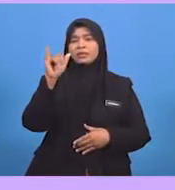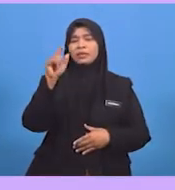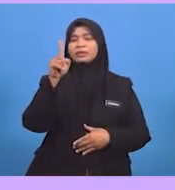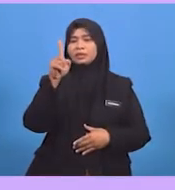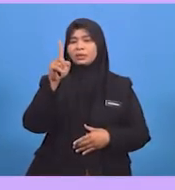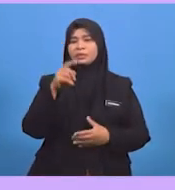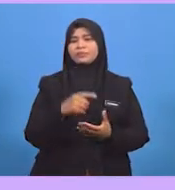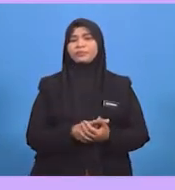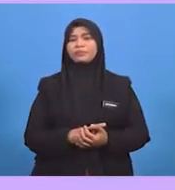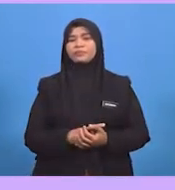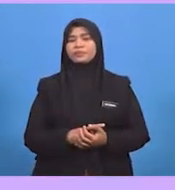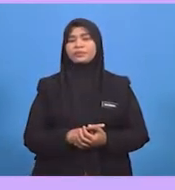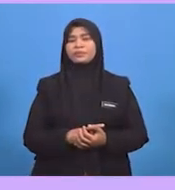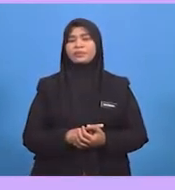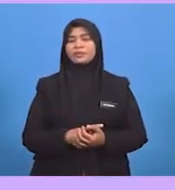RM48,709.92.